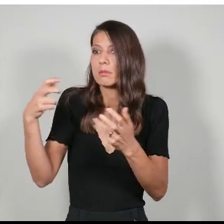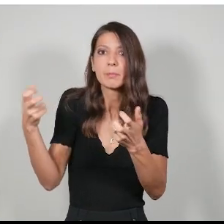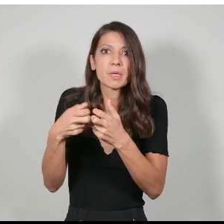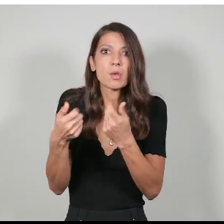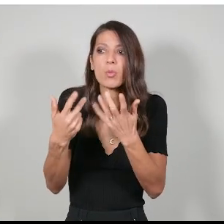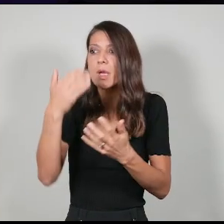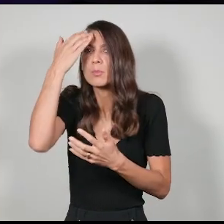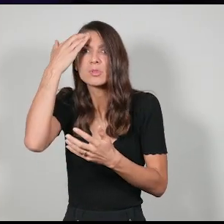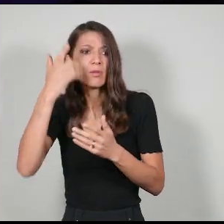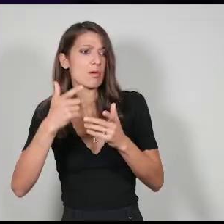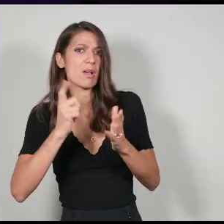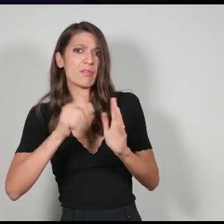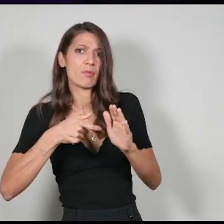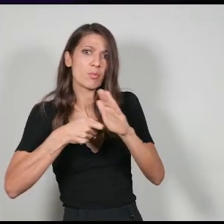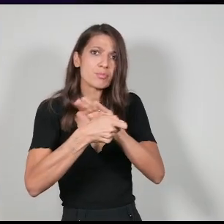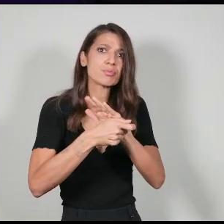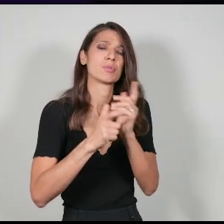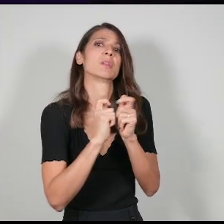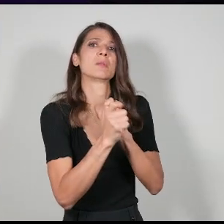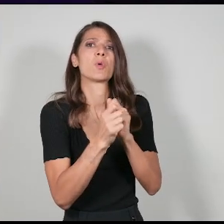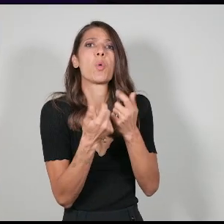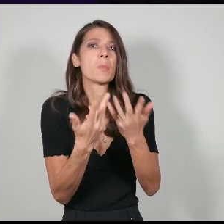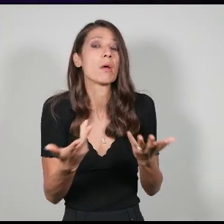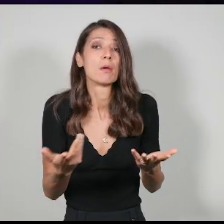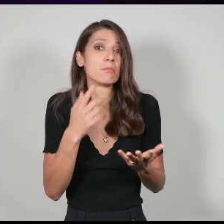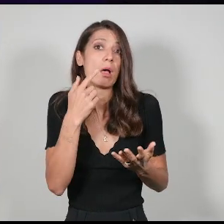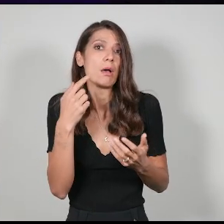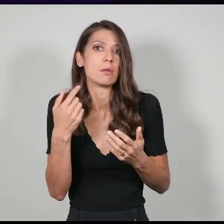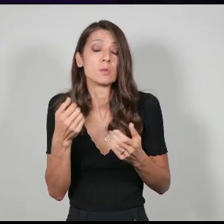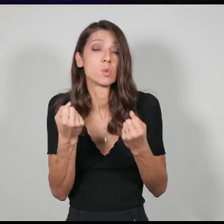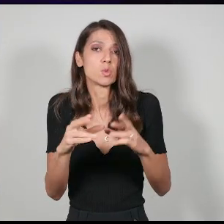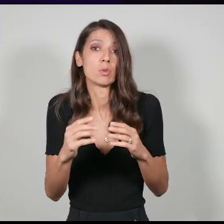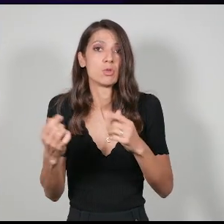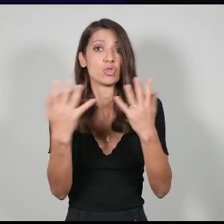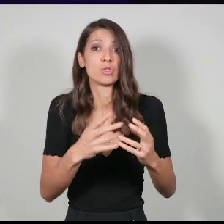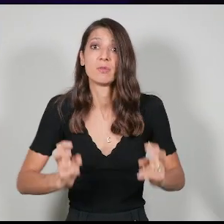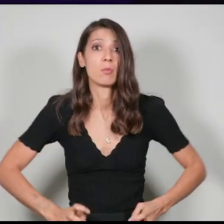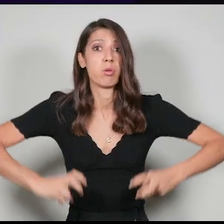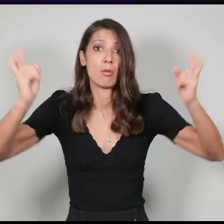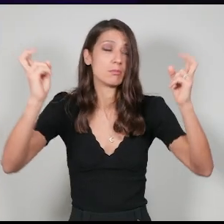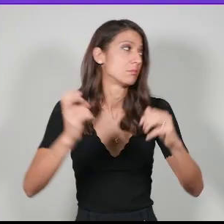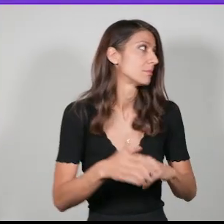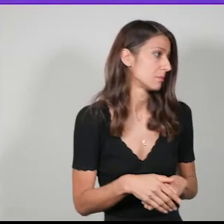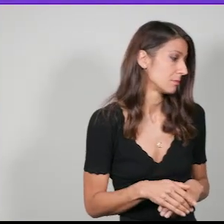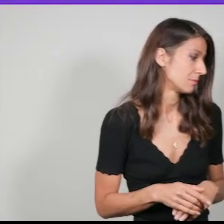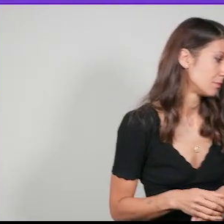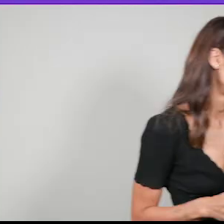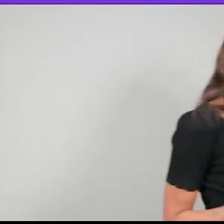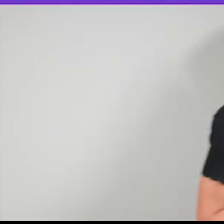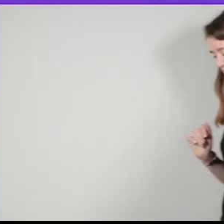avoir le dédommagement? Dans ce cas-là, les chiffres vont s'envoler, c'est certain. Donc, on peut aller au-delà et